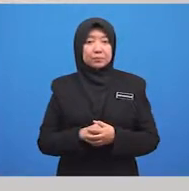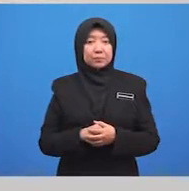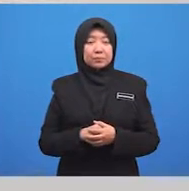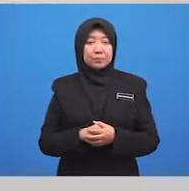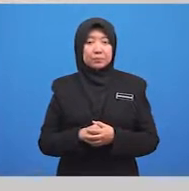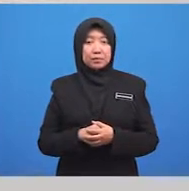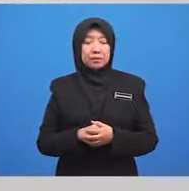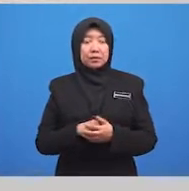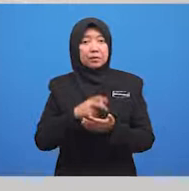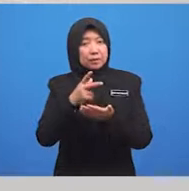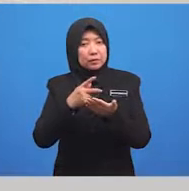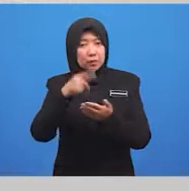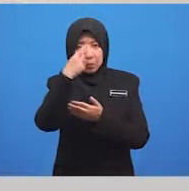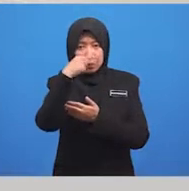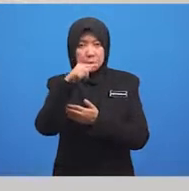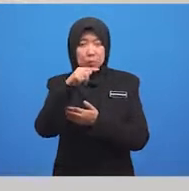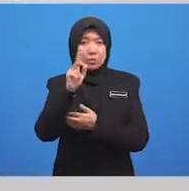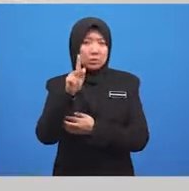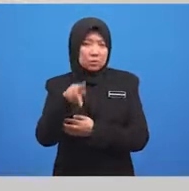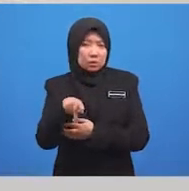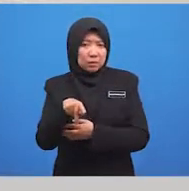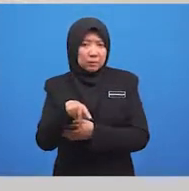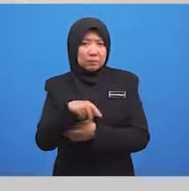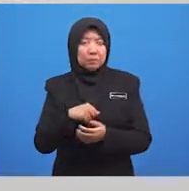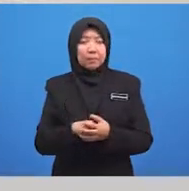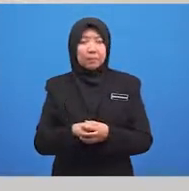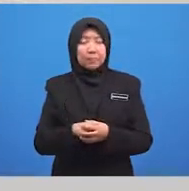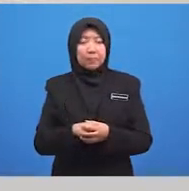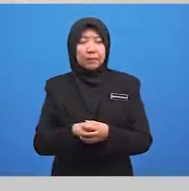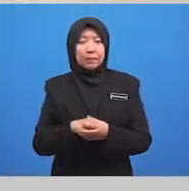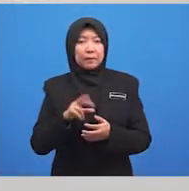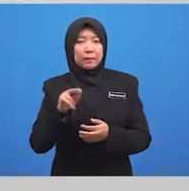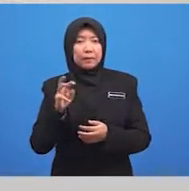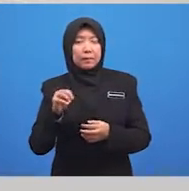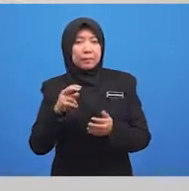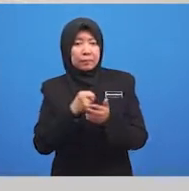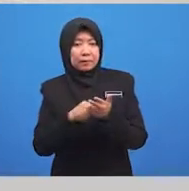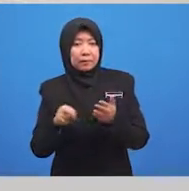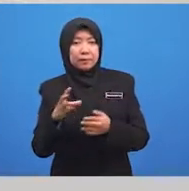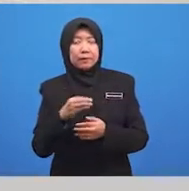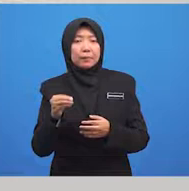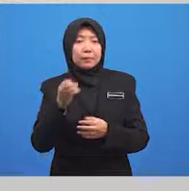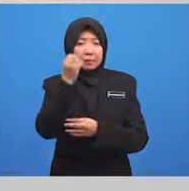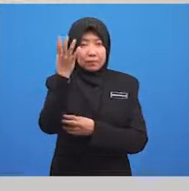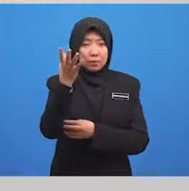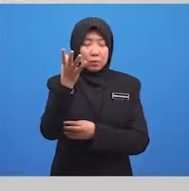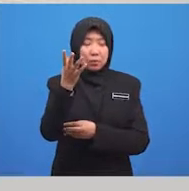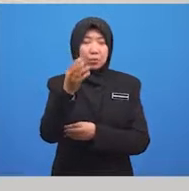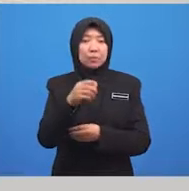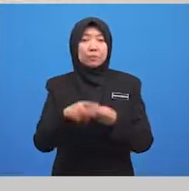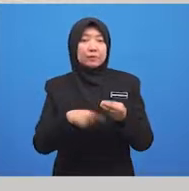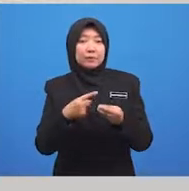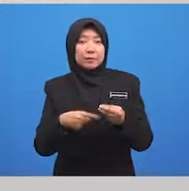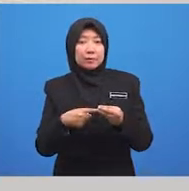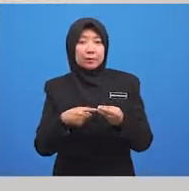EIA adalah kajian untuk mengenal pasti, meramal, menilai dan memberitahu